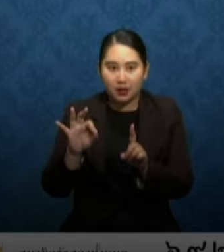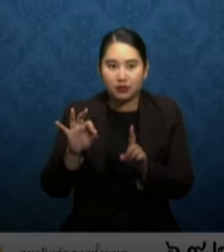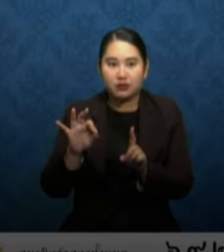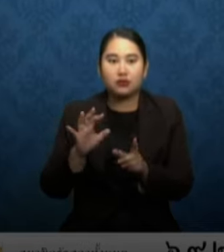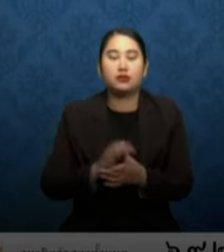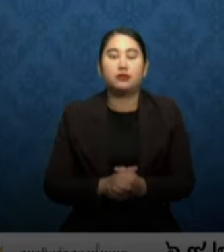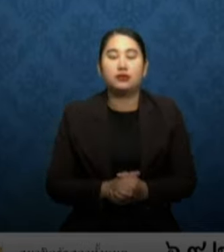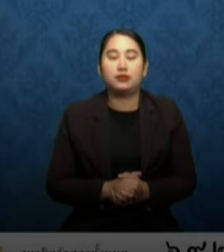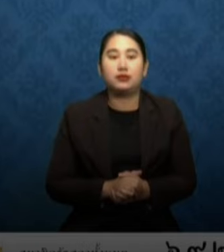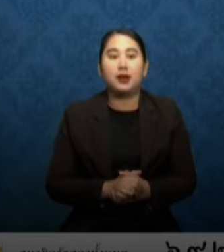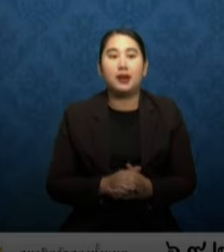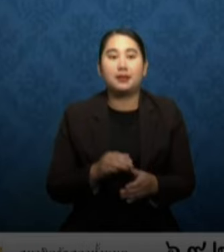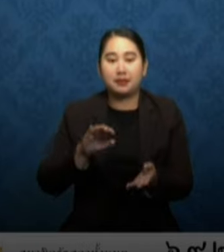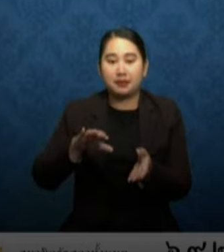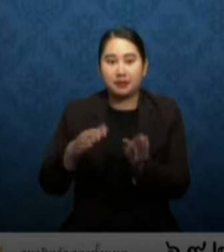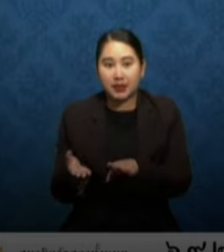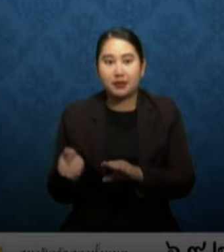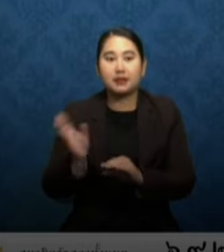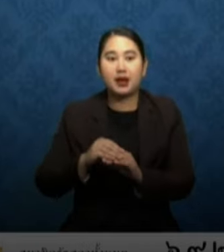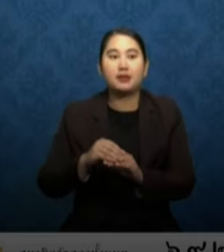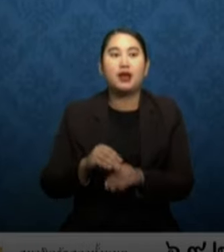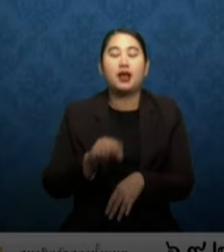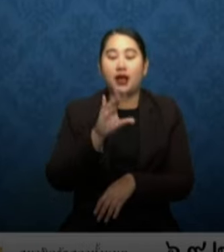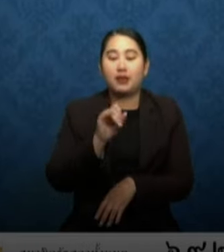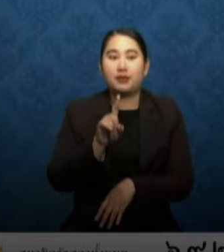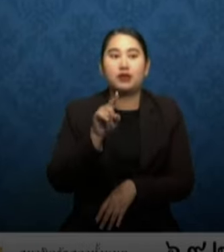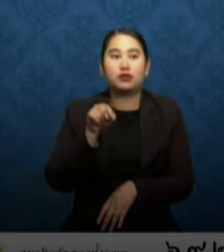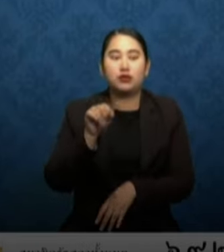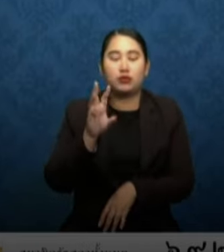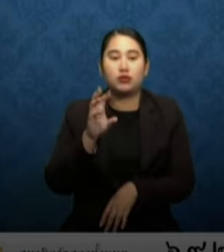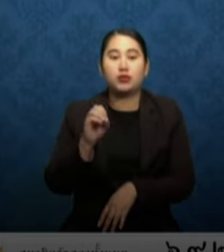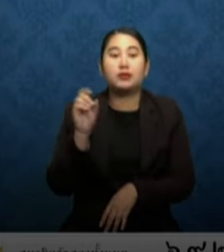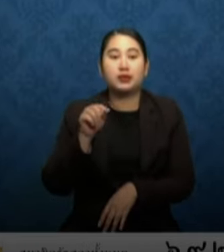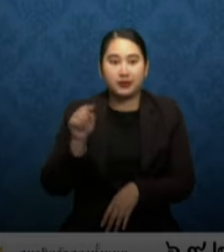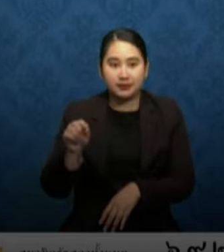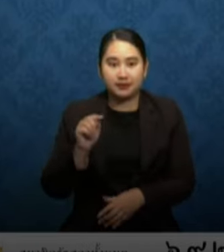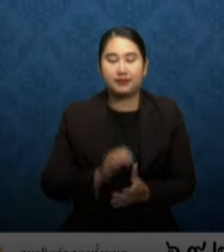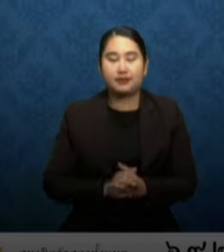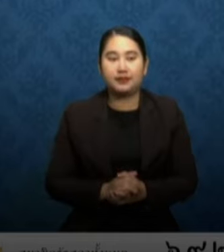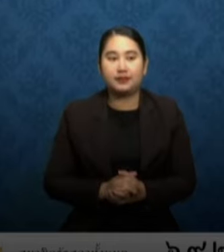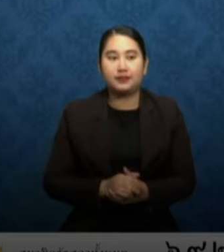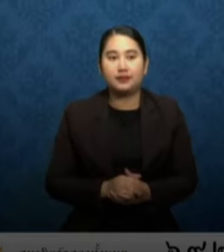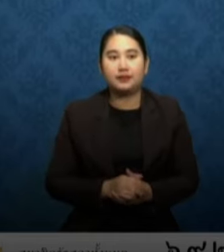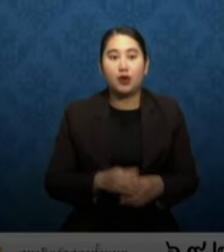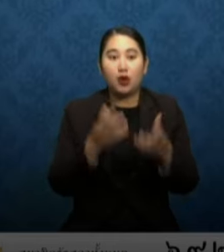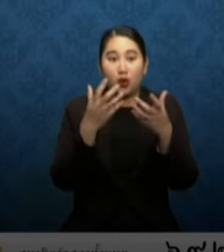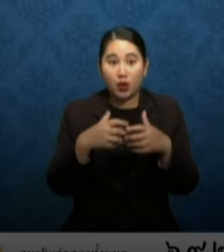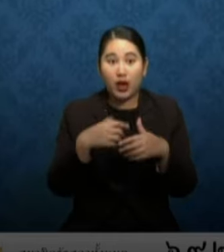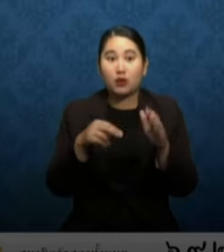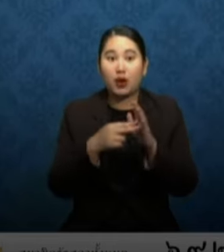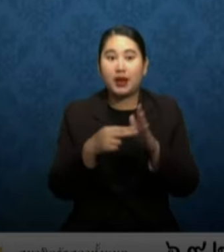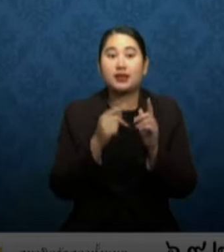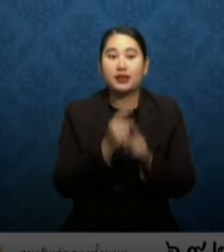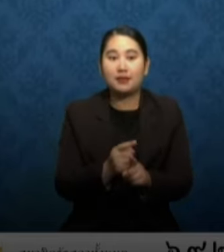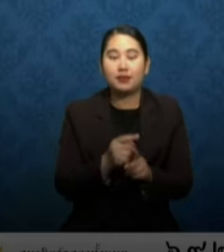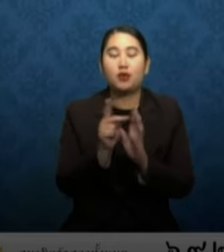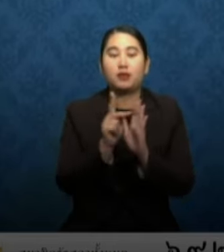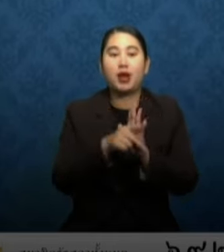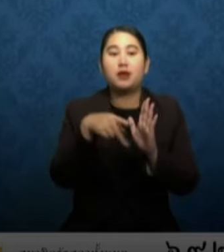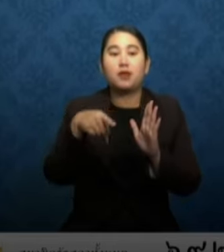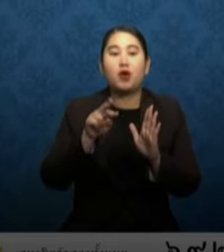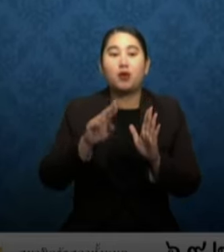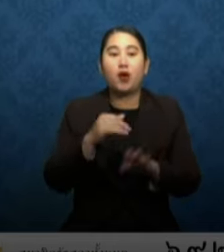แห่งหรือปิดตัวเพิ่มขึ้น 51.6เนี่ครับเฉพาะโรงงานที่จดทะเบียนตามพ.ร.บโรงงานเท่า